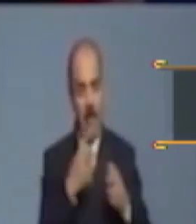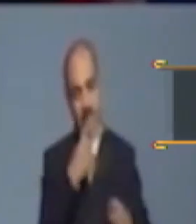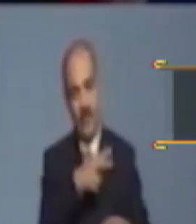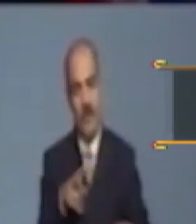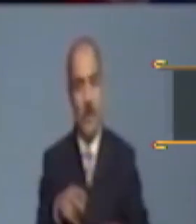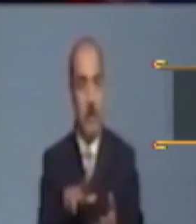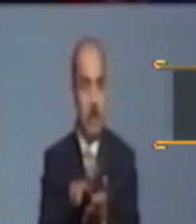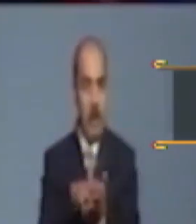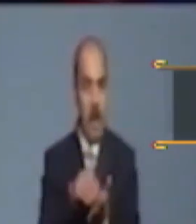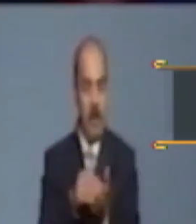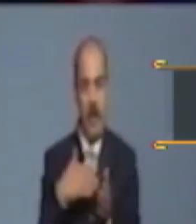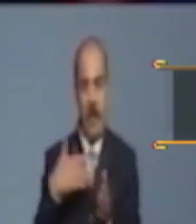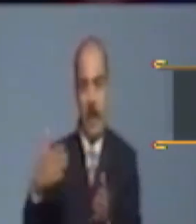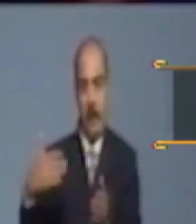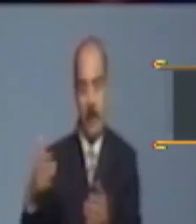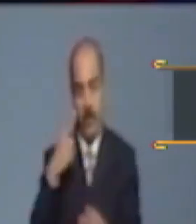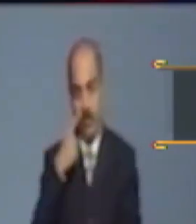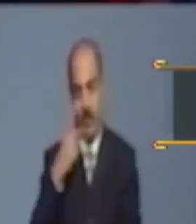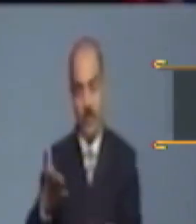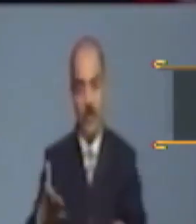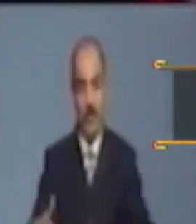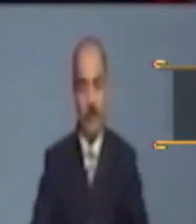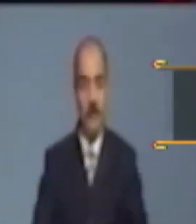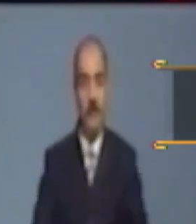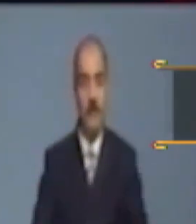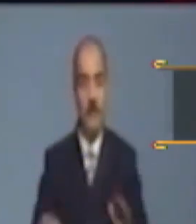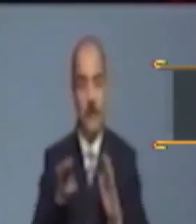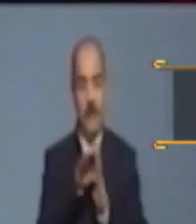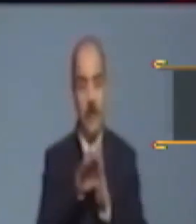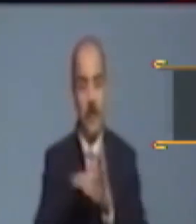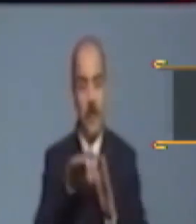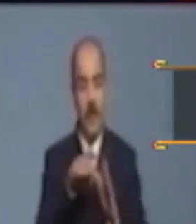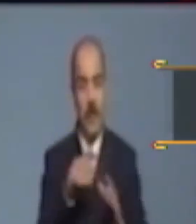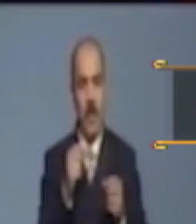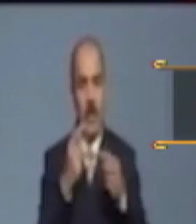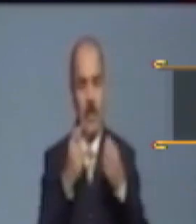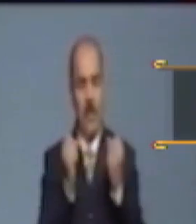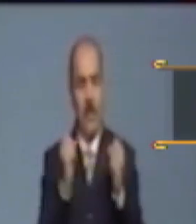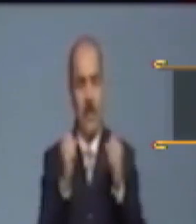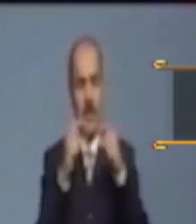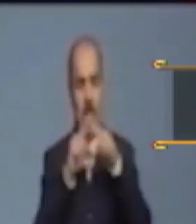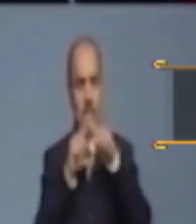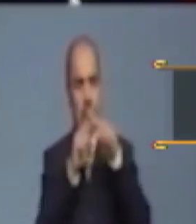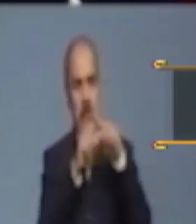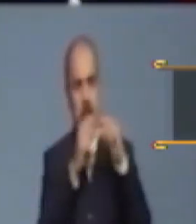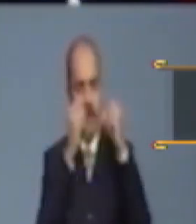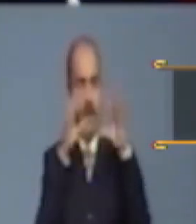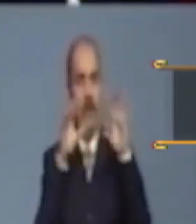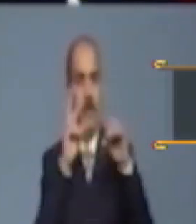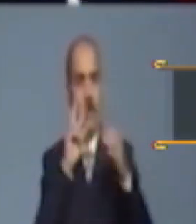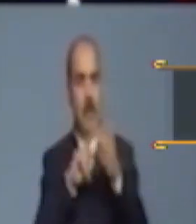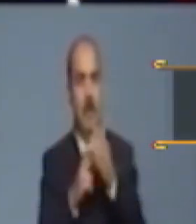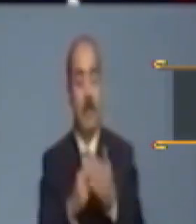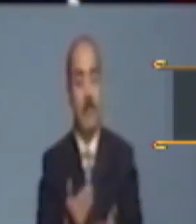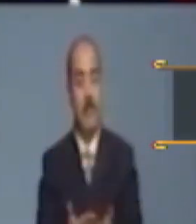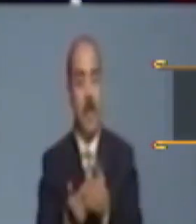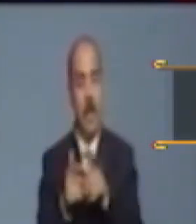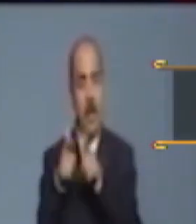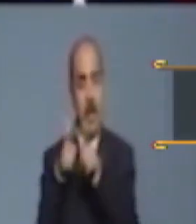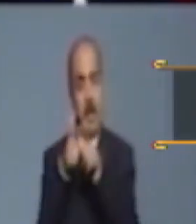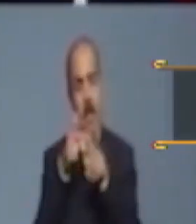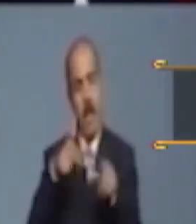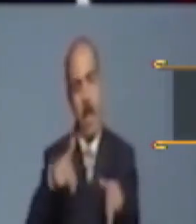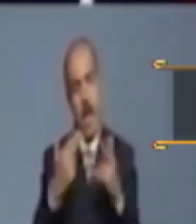بنبدأ في أقصى اليمين هنا سيادتك، منظومة الكهروبصرية حورس واحد واللي تم تزويدها بكاميرات